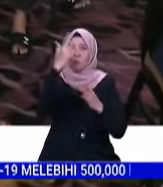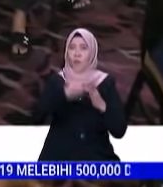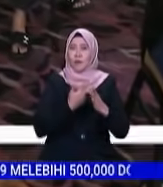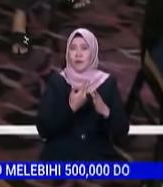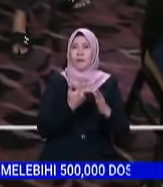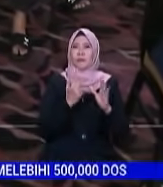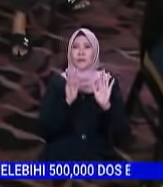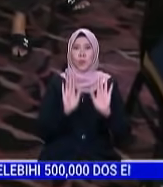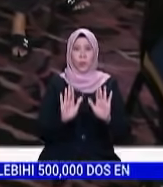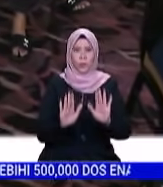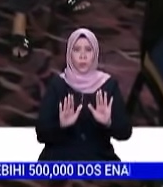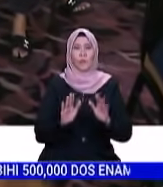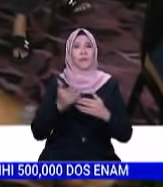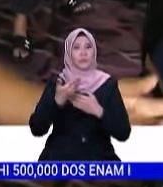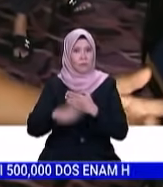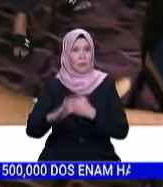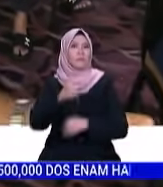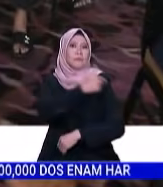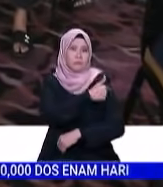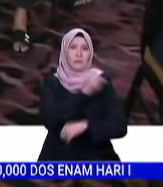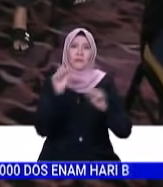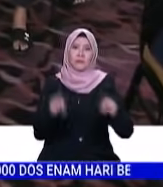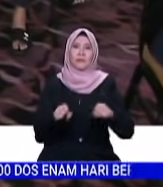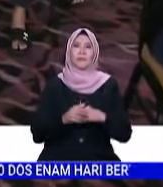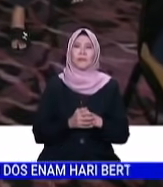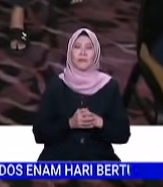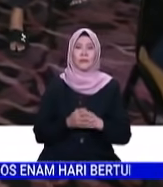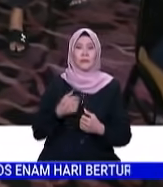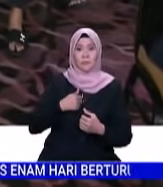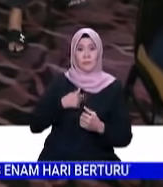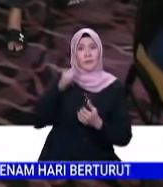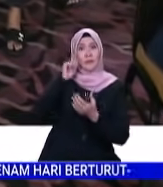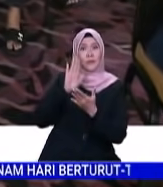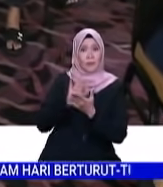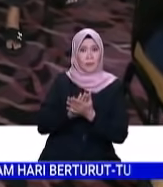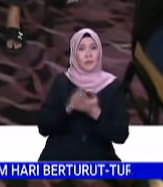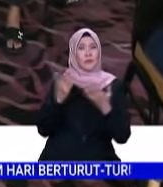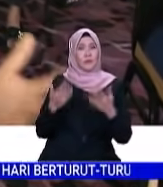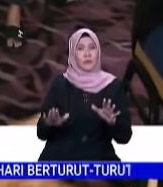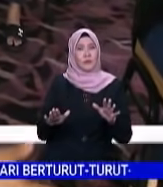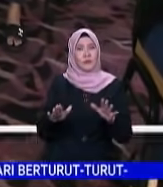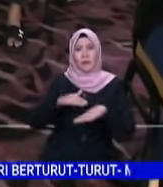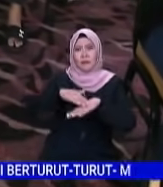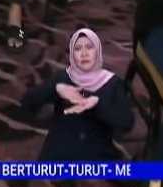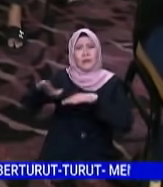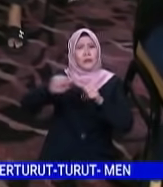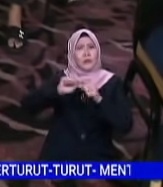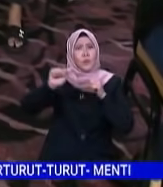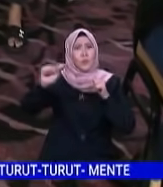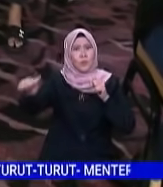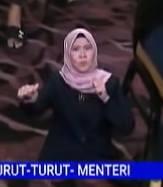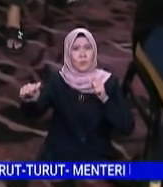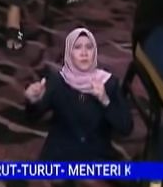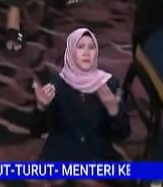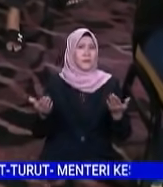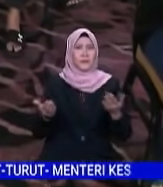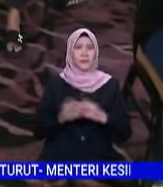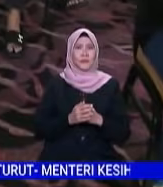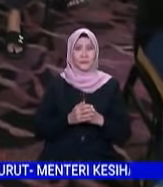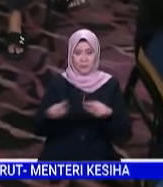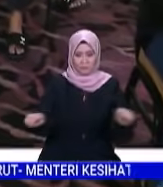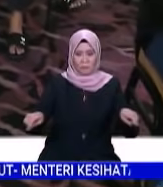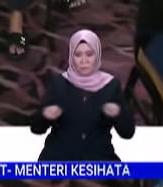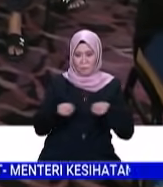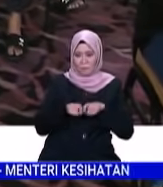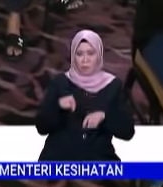apa? Kadang-kadang bila saya punya isteri, dia daftar dengan hantar jauh. So kadang-kadang tempat yang